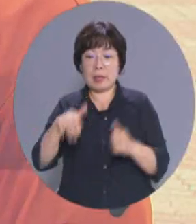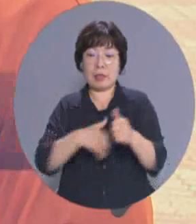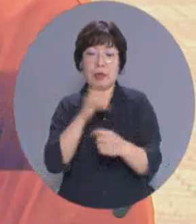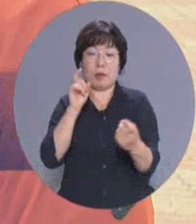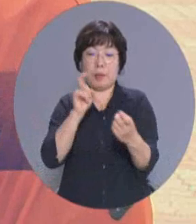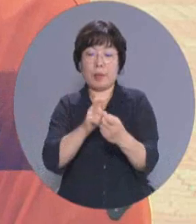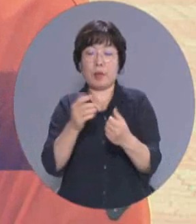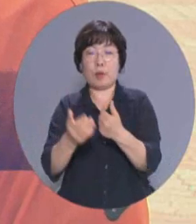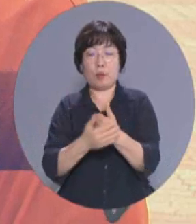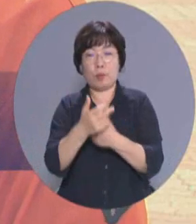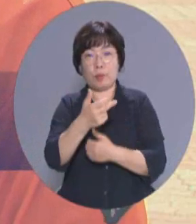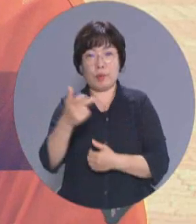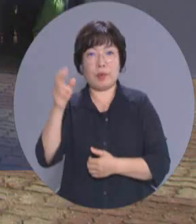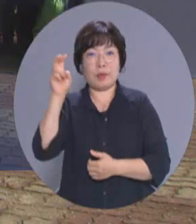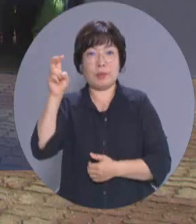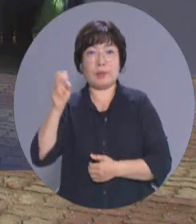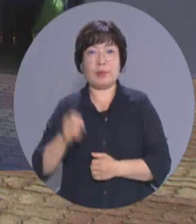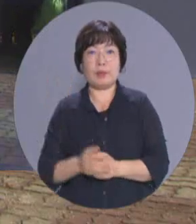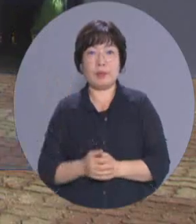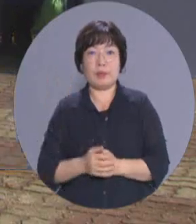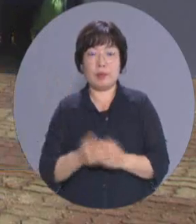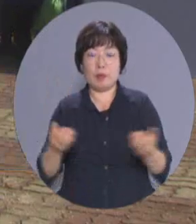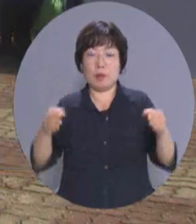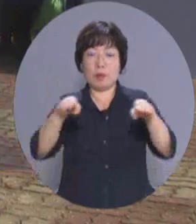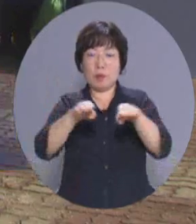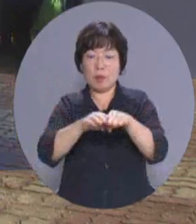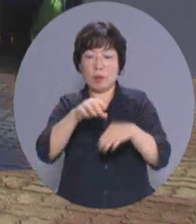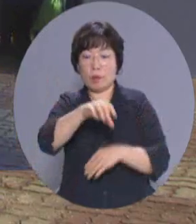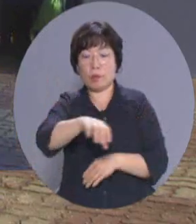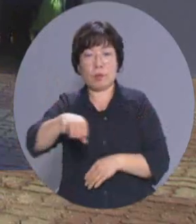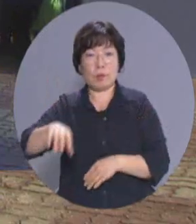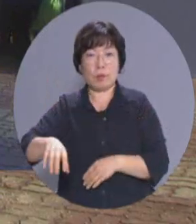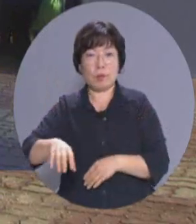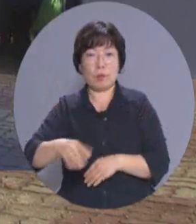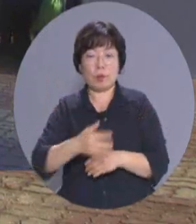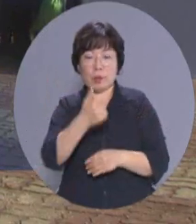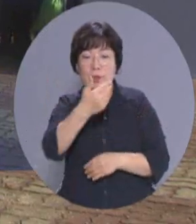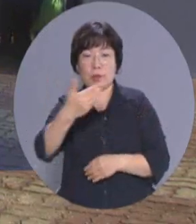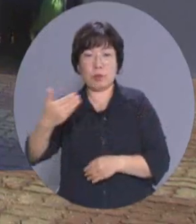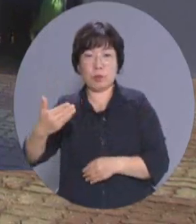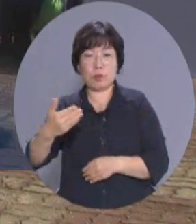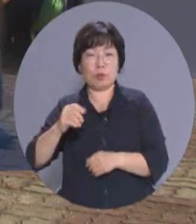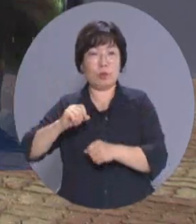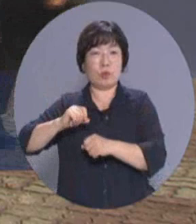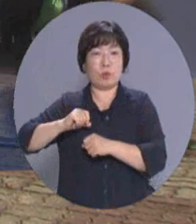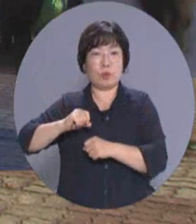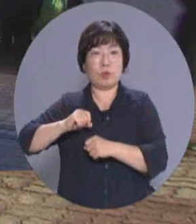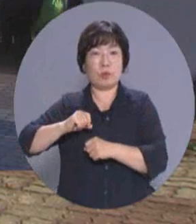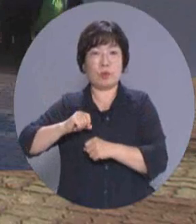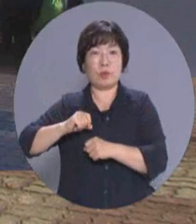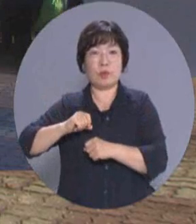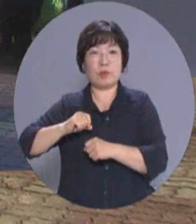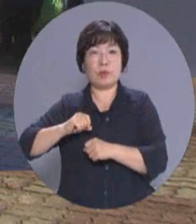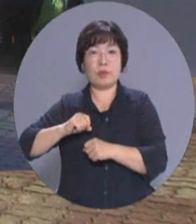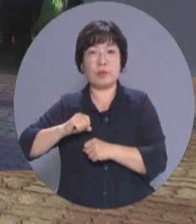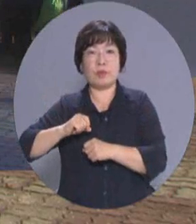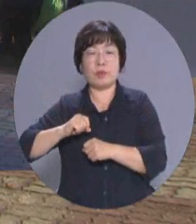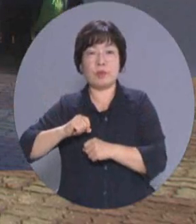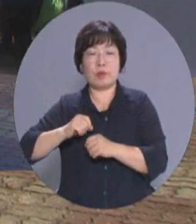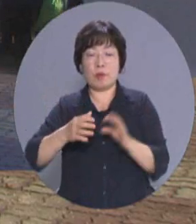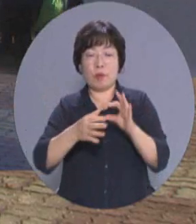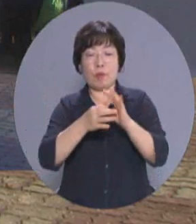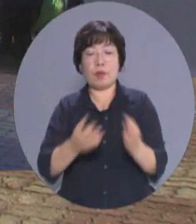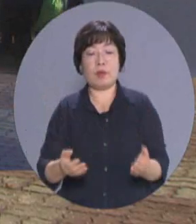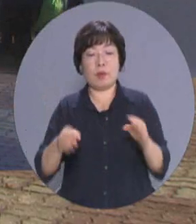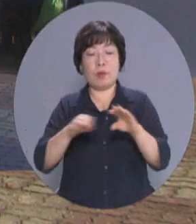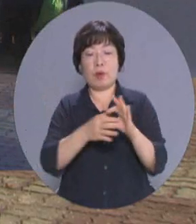때 많은 도움이 될 것 같습니다. 각 유관기관, 특히나 소방, 군부대, 군, 이렇게 뭐